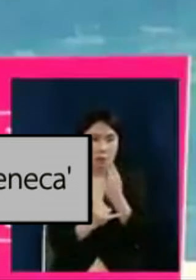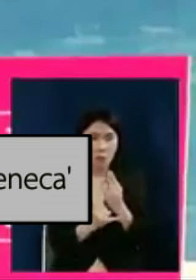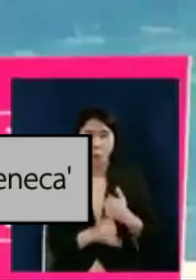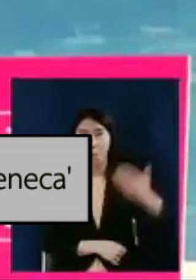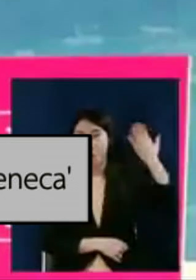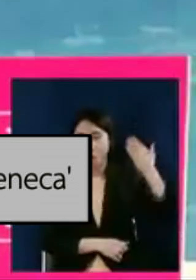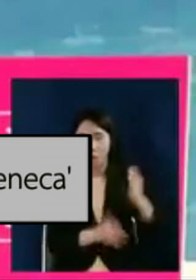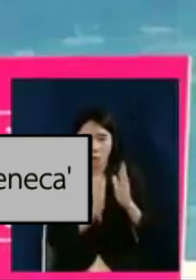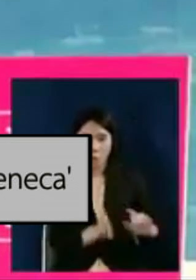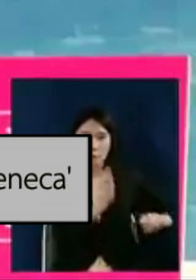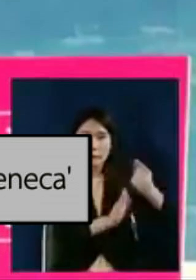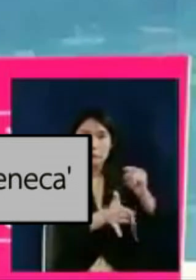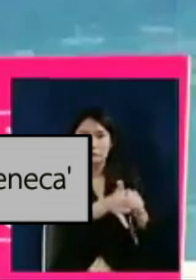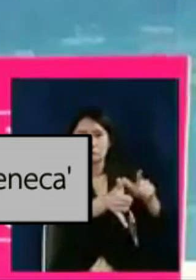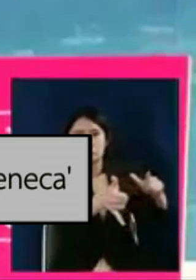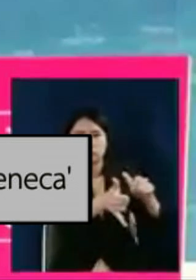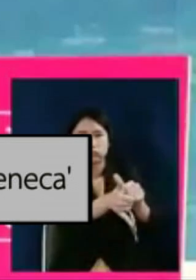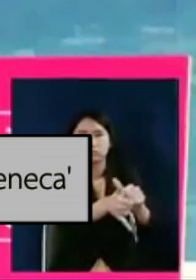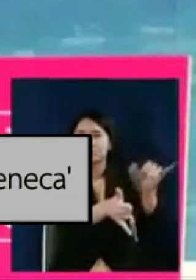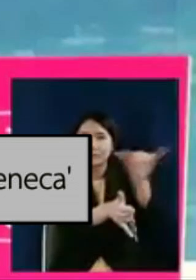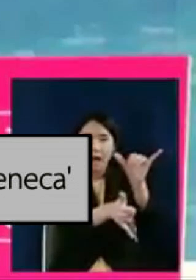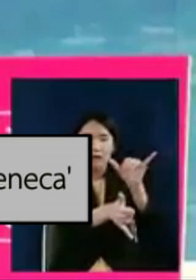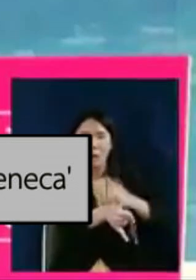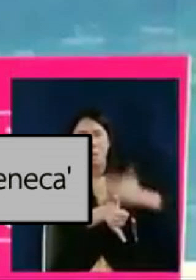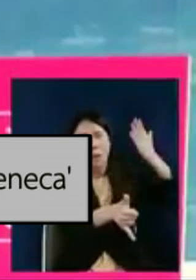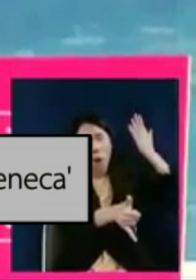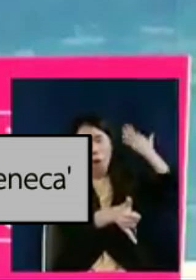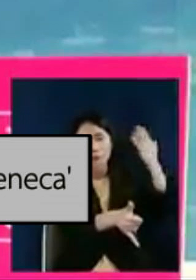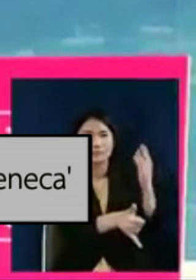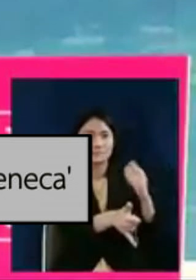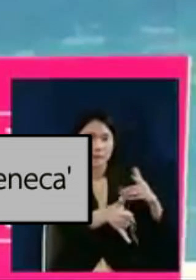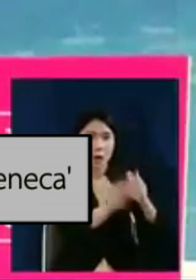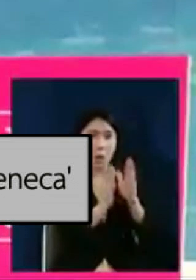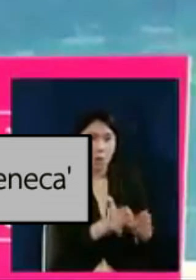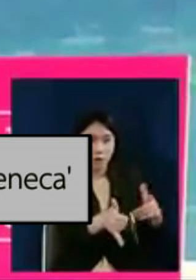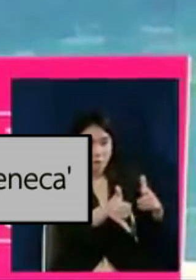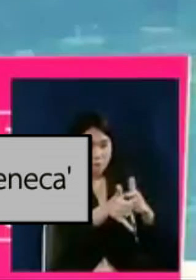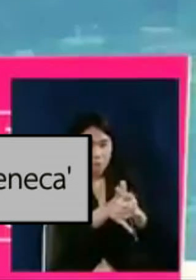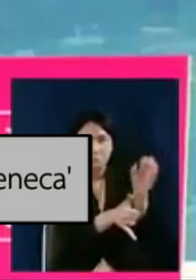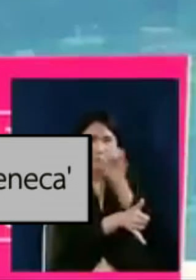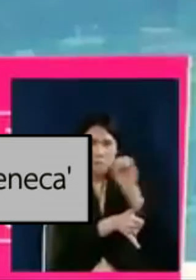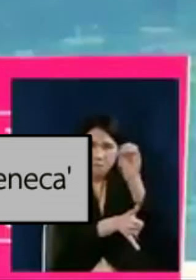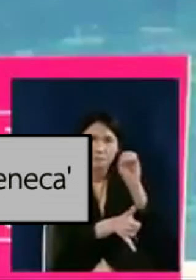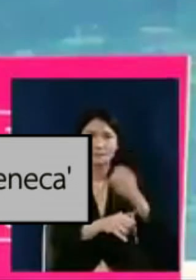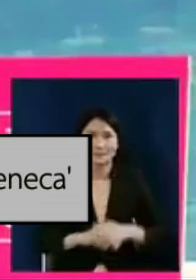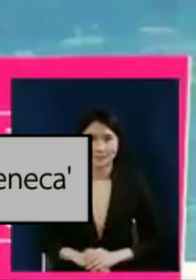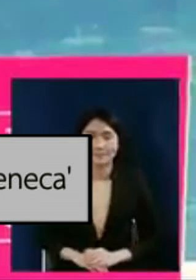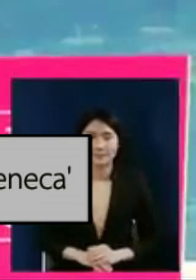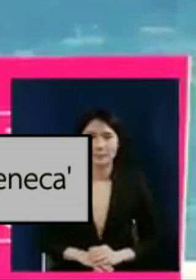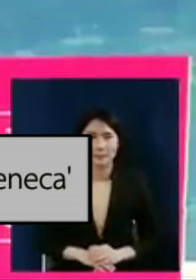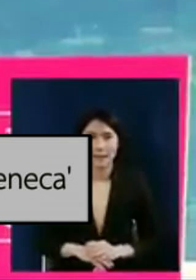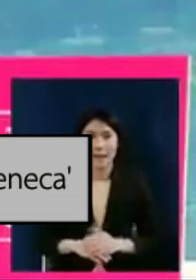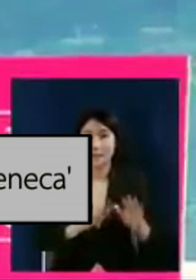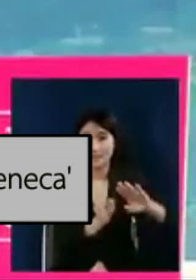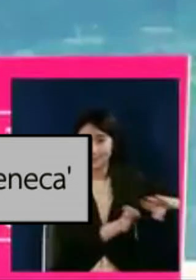มาก่อนเลยต้องพูดอย่างนี้นะยังไม่เคยมีการใช้ในมนุษย์มาก่อนเลยแม้แต่ตัวเดียวนะฮะกากนะฮะกลุ่ม